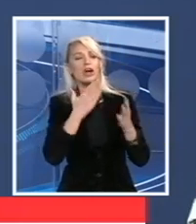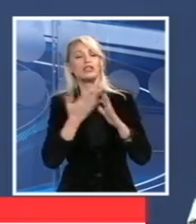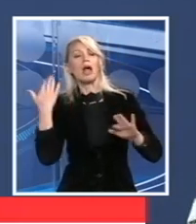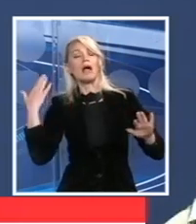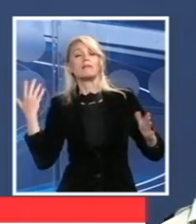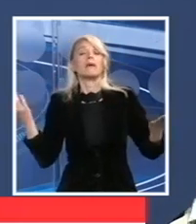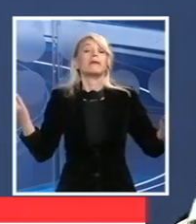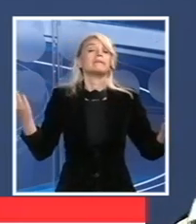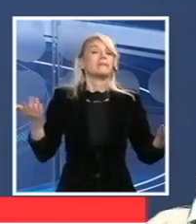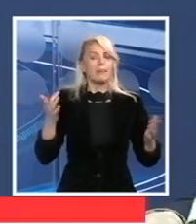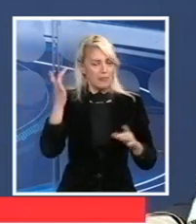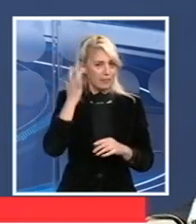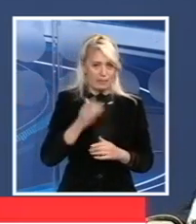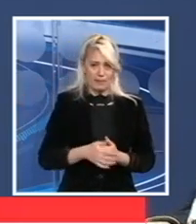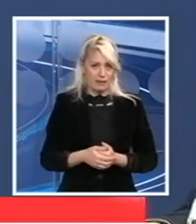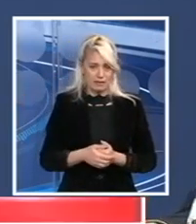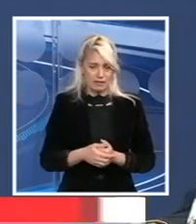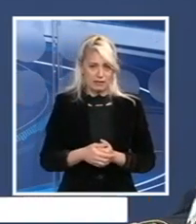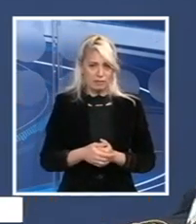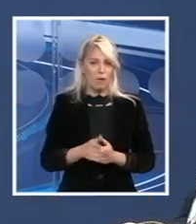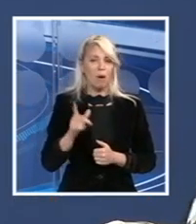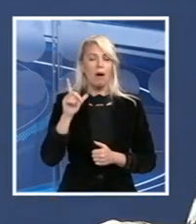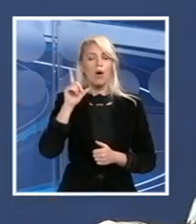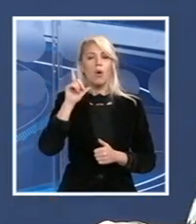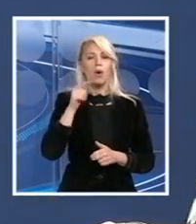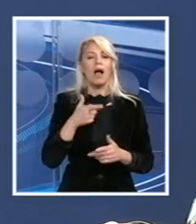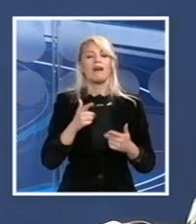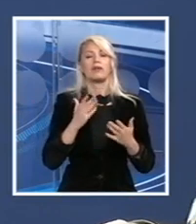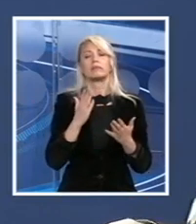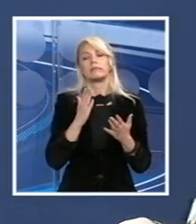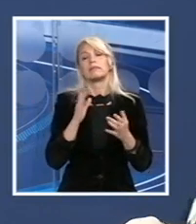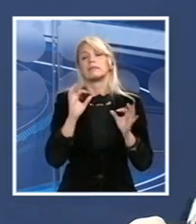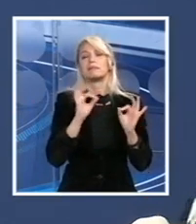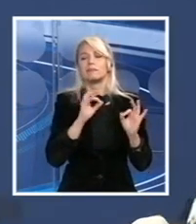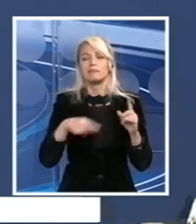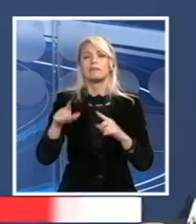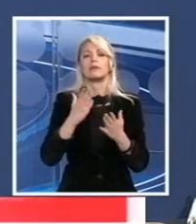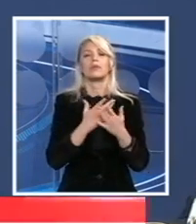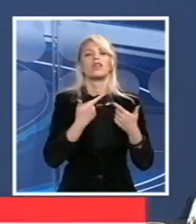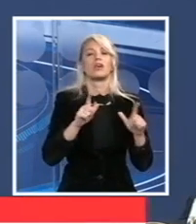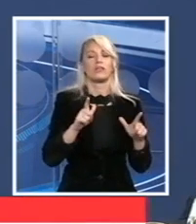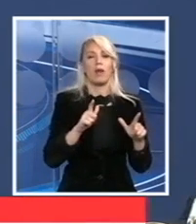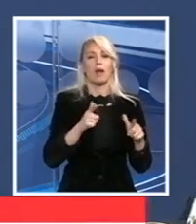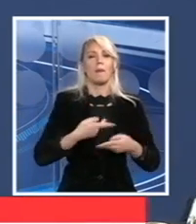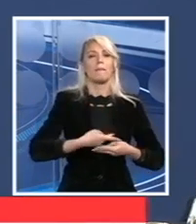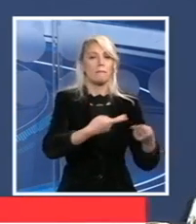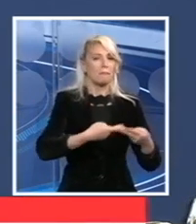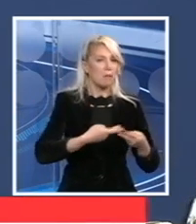broju slučajeva jeste da su se dozvoljavale posete u određenom vremenskom